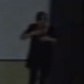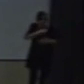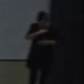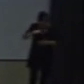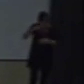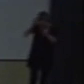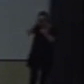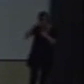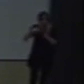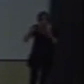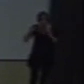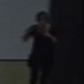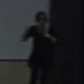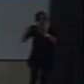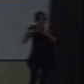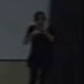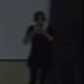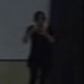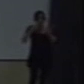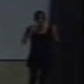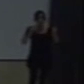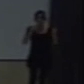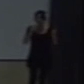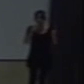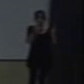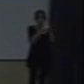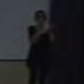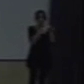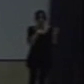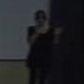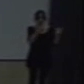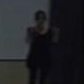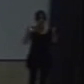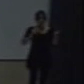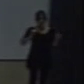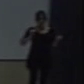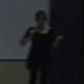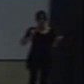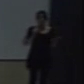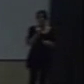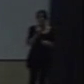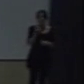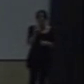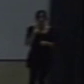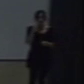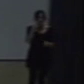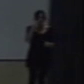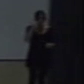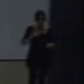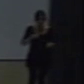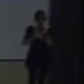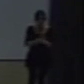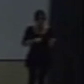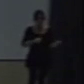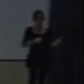és perillós el fet de que tothom pugui fer fotografies o que tothom pugui dir el que ha vist al moment, també converteix